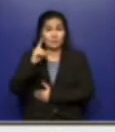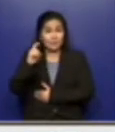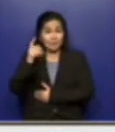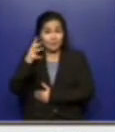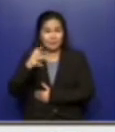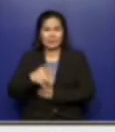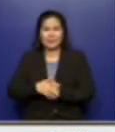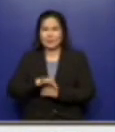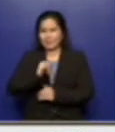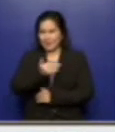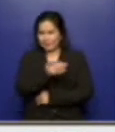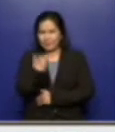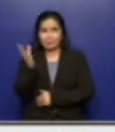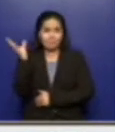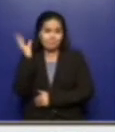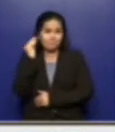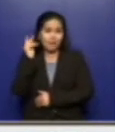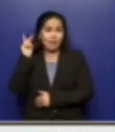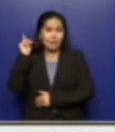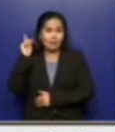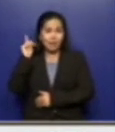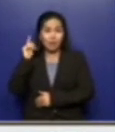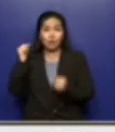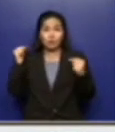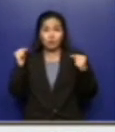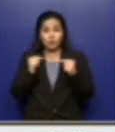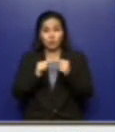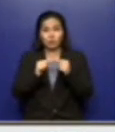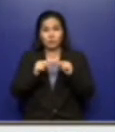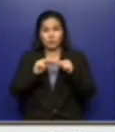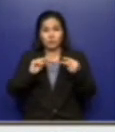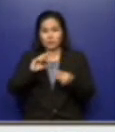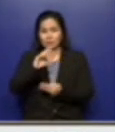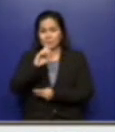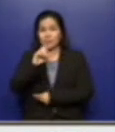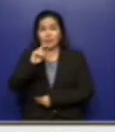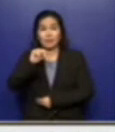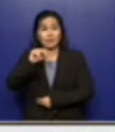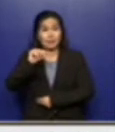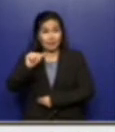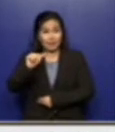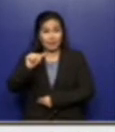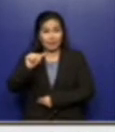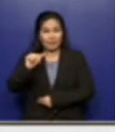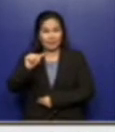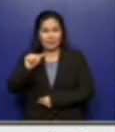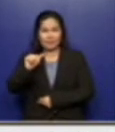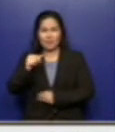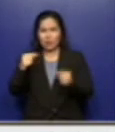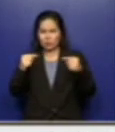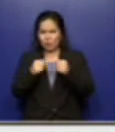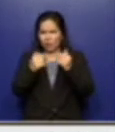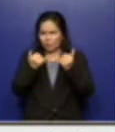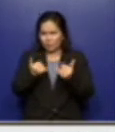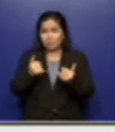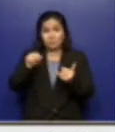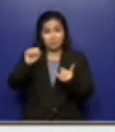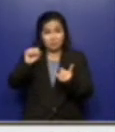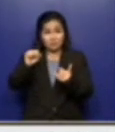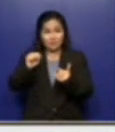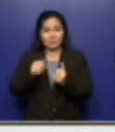านเองคงจะได้ยินข่าวเกี่ยวกับ DNA Nudge ดิฉันว่ามันตรงกับสถานการณ์ตอนนี้มากเลยน